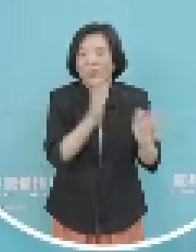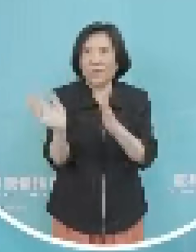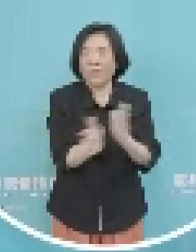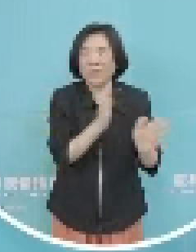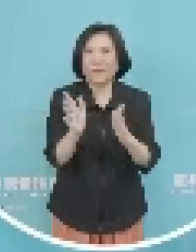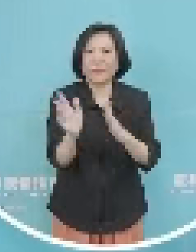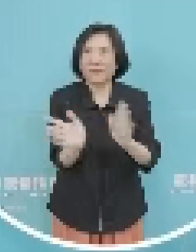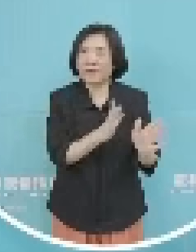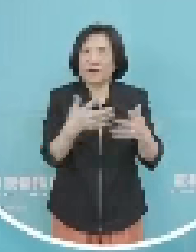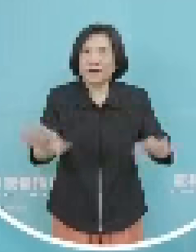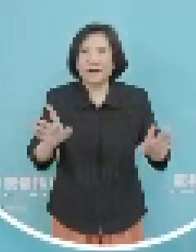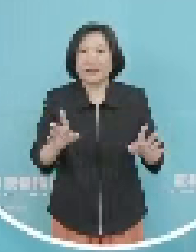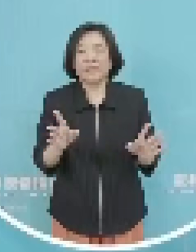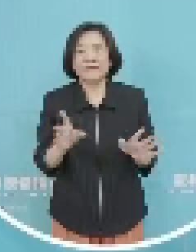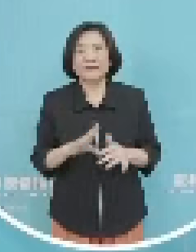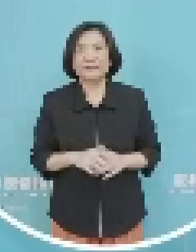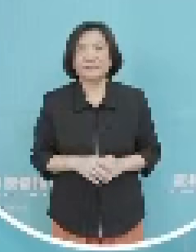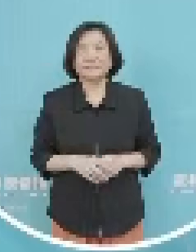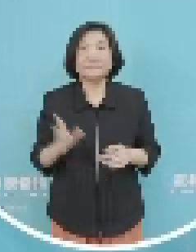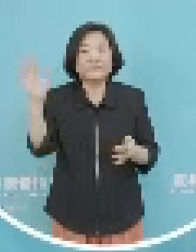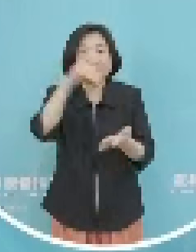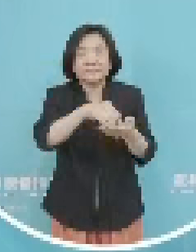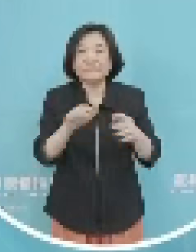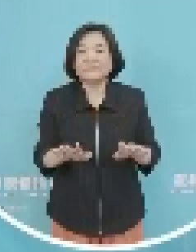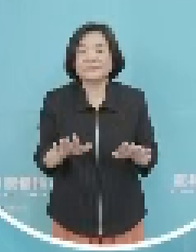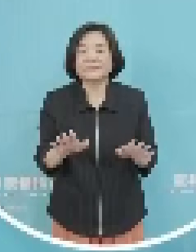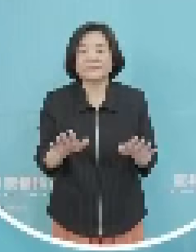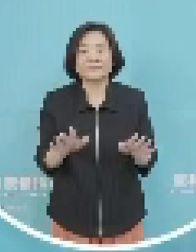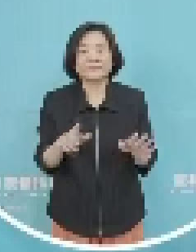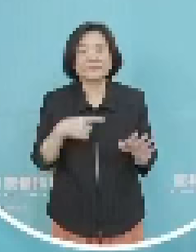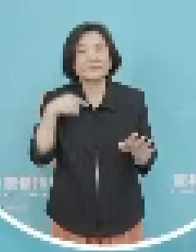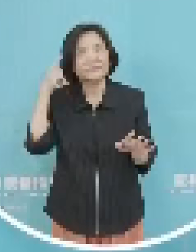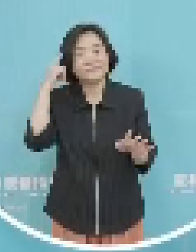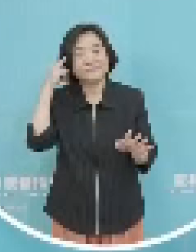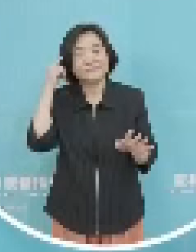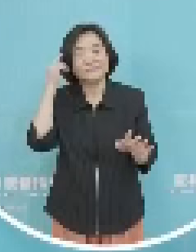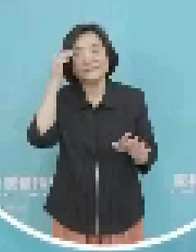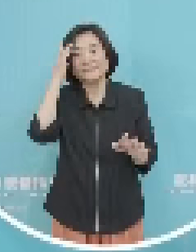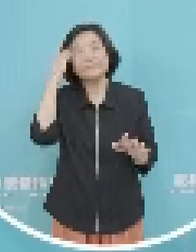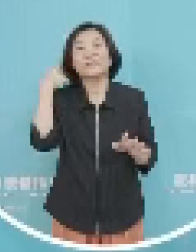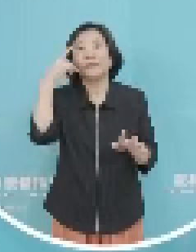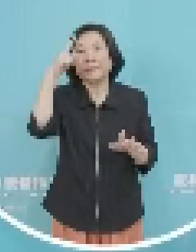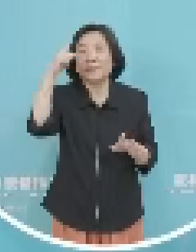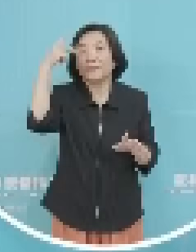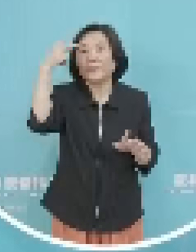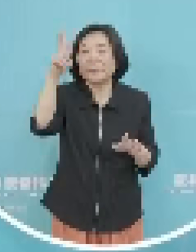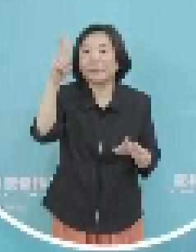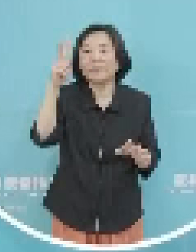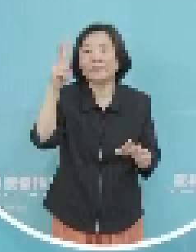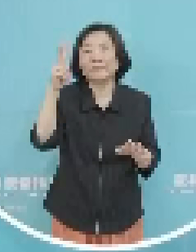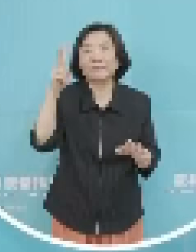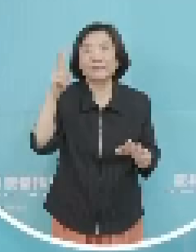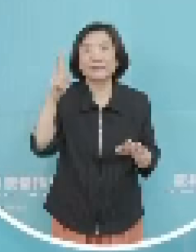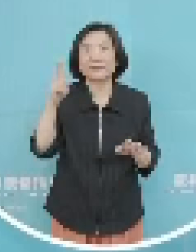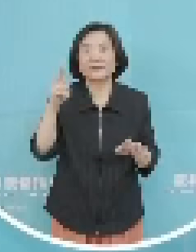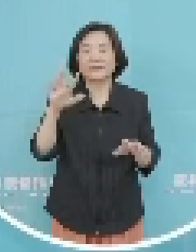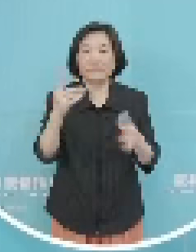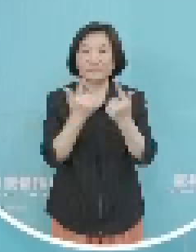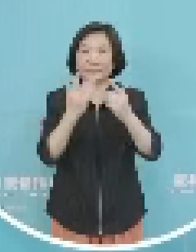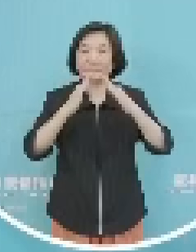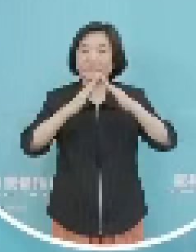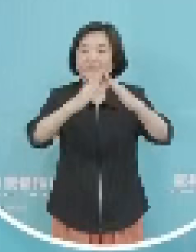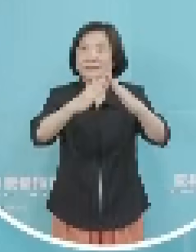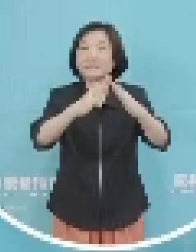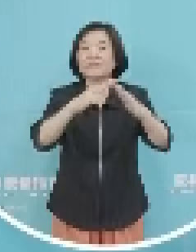道哦。那到现在为止的哈，我们预计到明后天，你知道哈，我们整个台北市